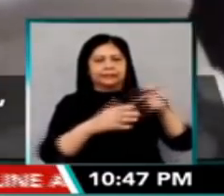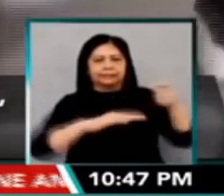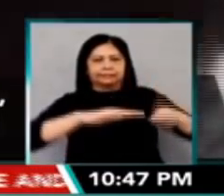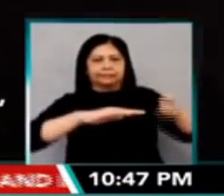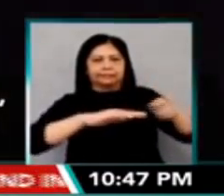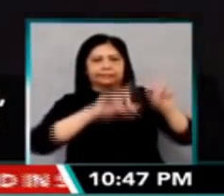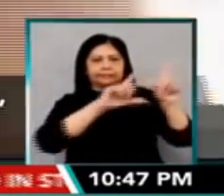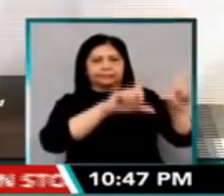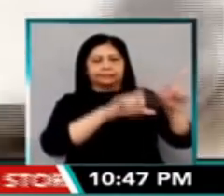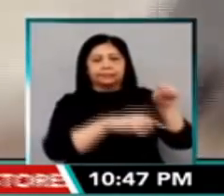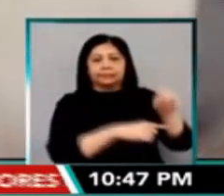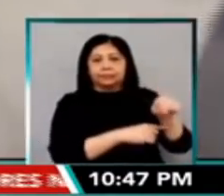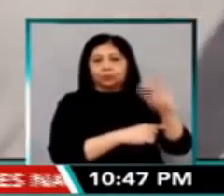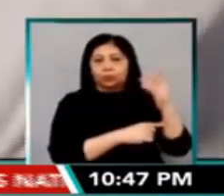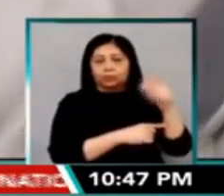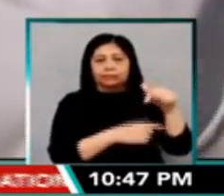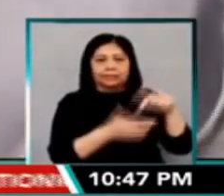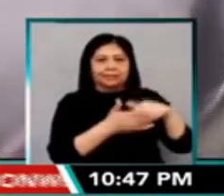kanila ngayong buwan.